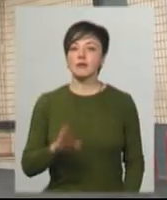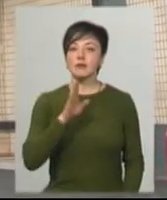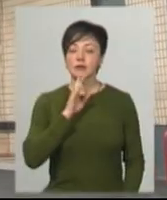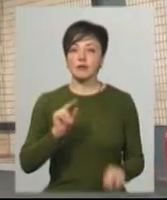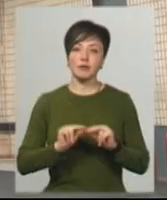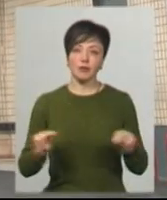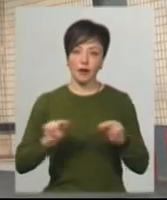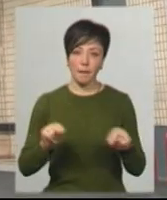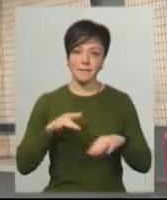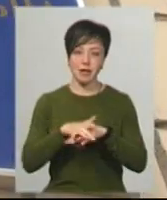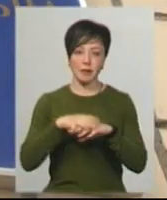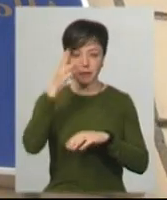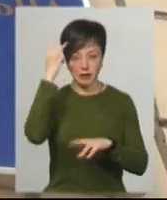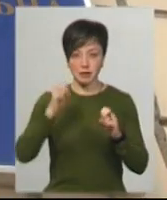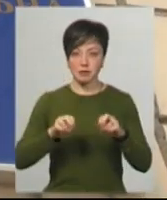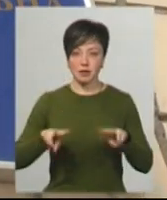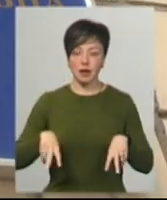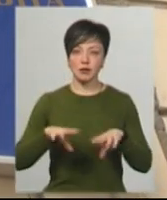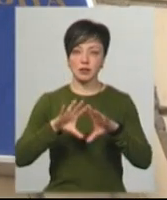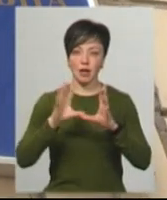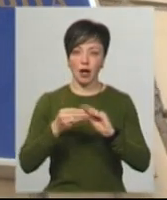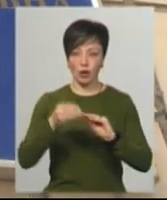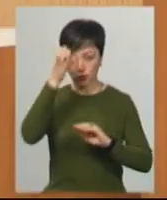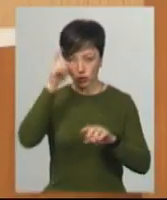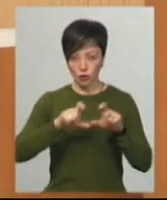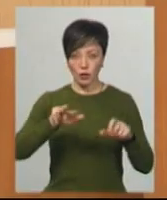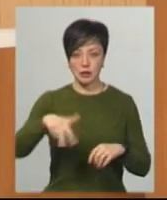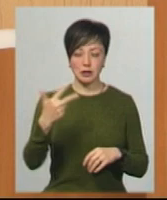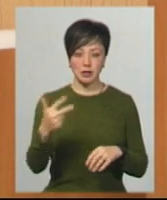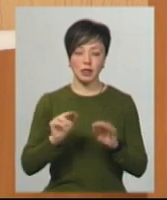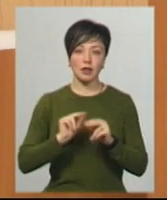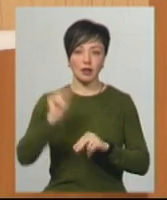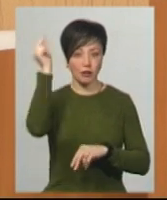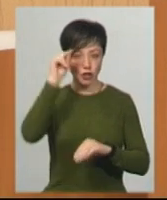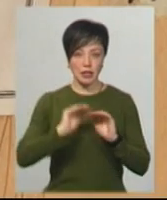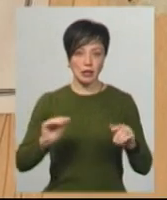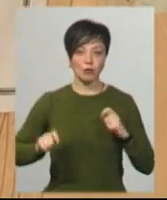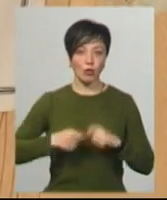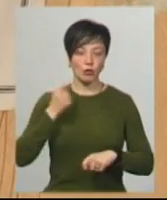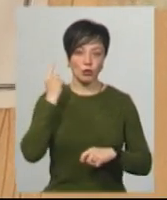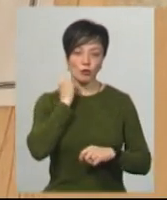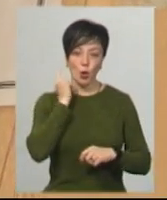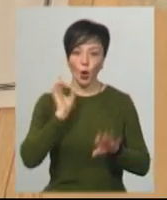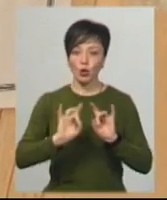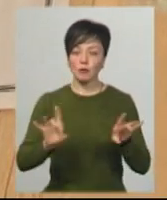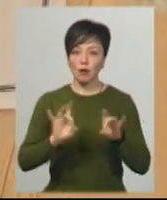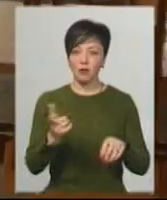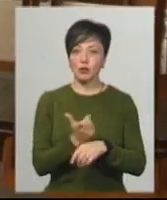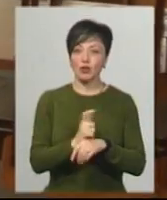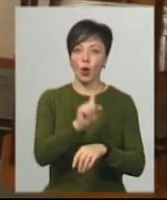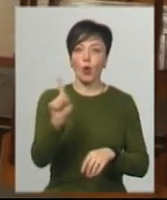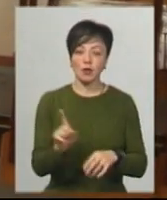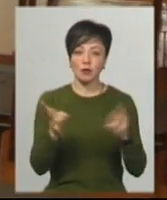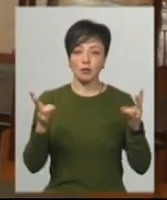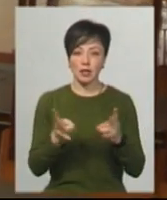вчителька математики Хмельницької спеціальної загальноосвітньої школи номер 33, де навчаються діти з порушенням слуху. Розповідає, більше години часу